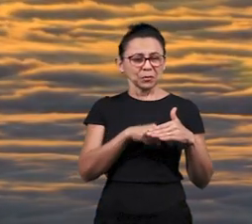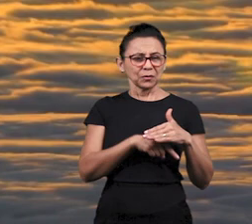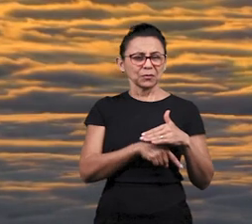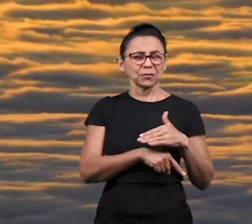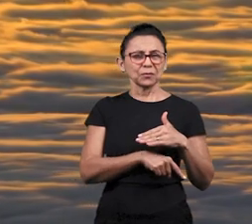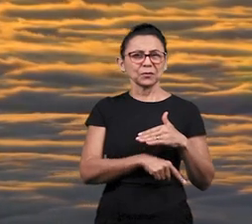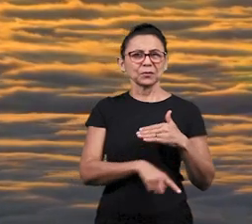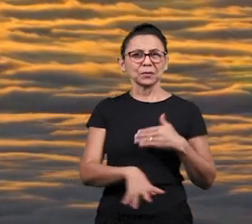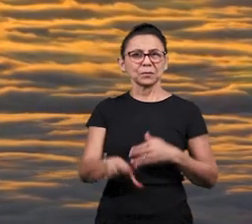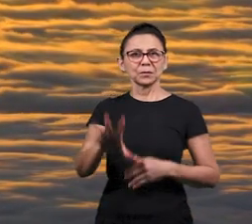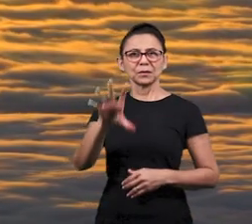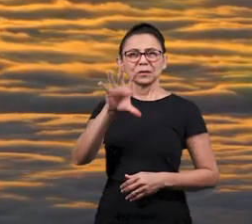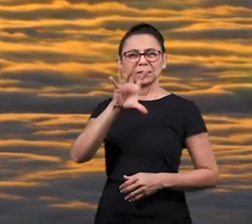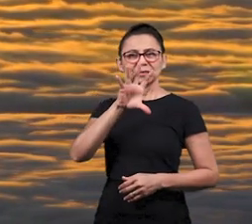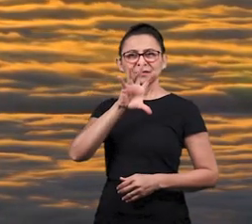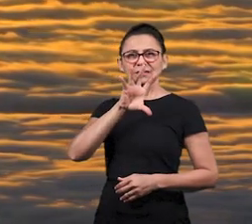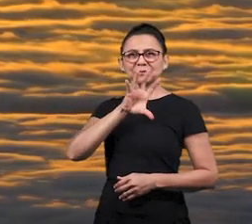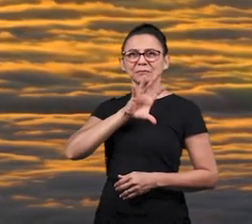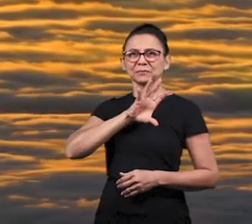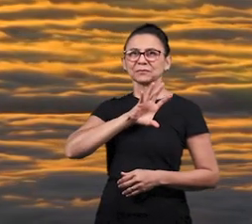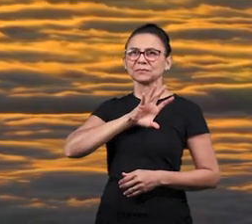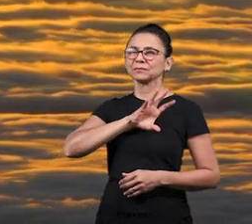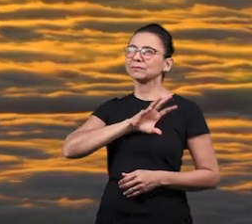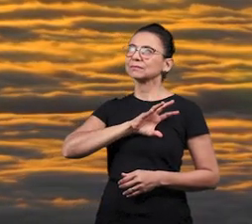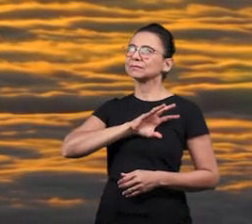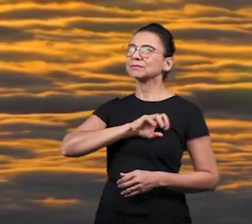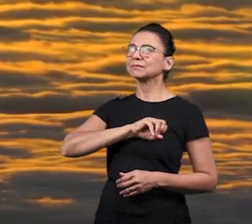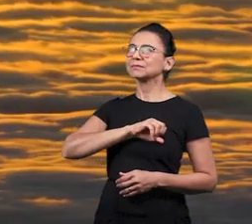все величие любви Божьей?